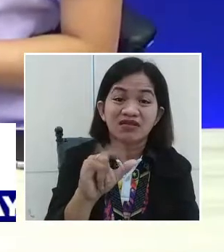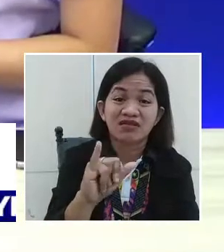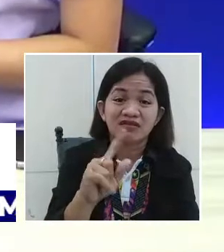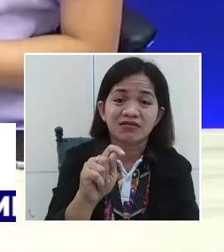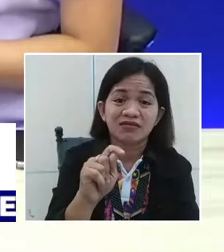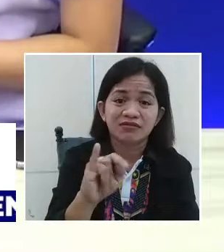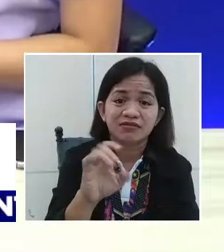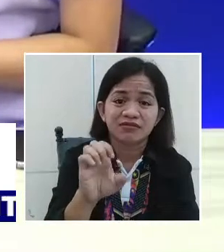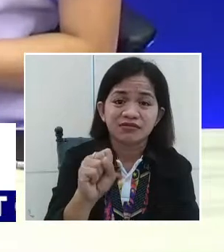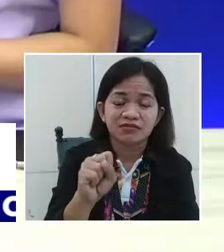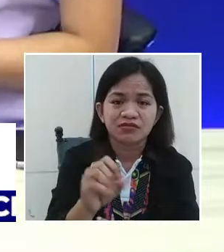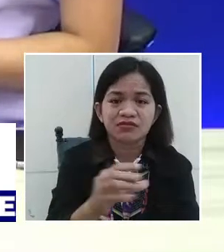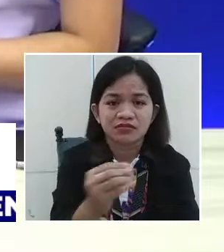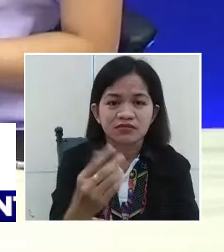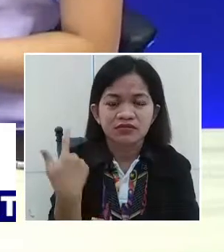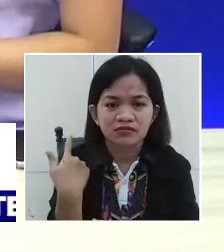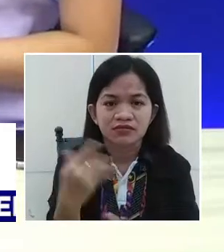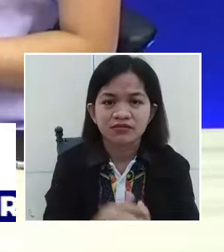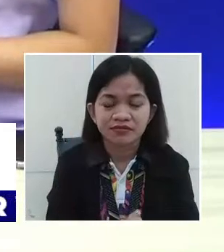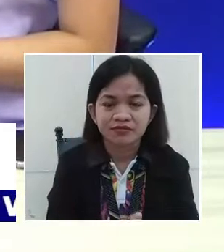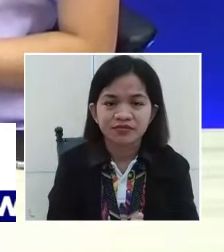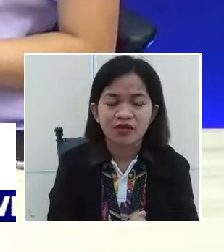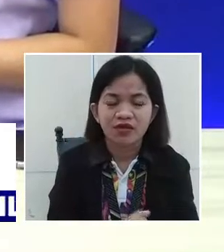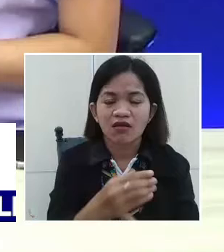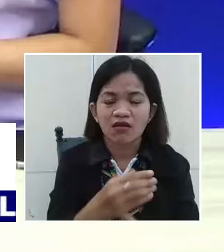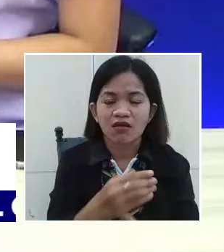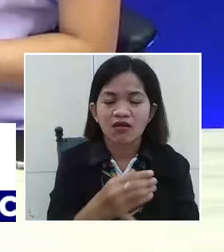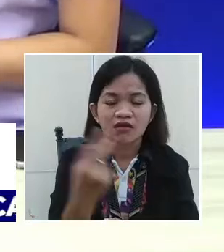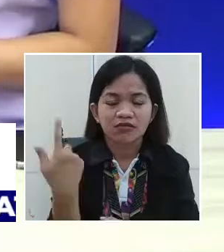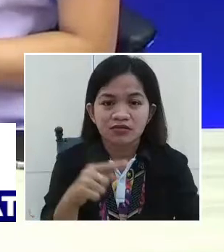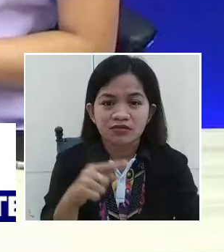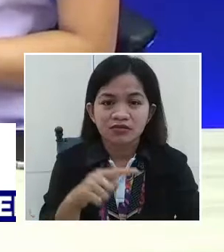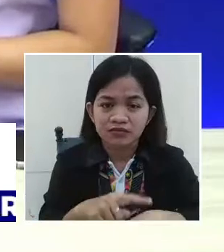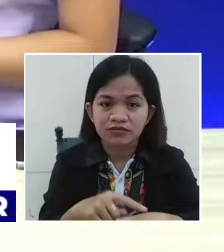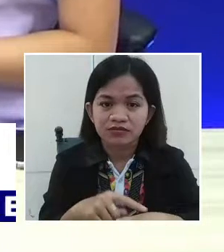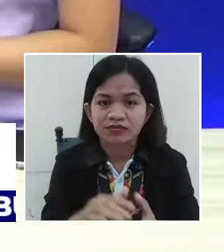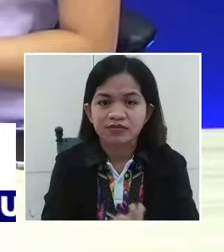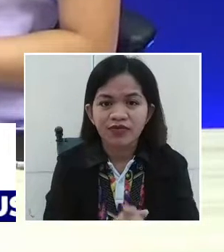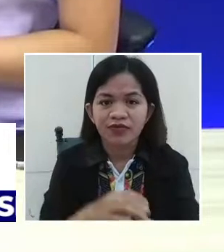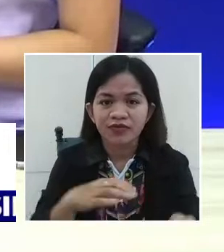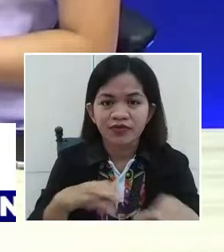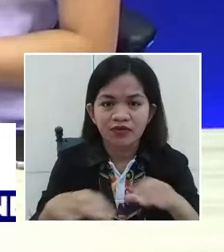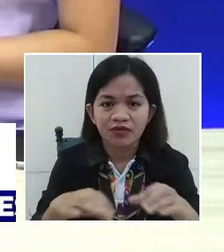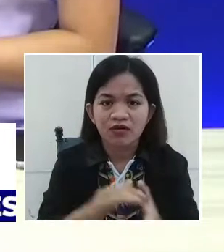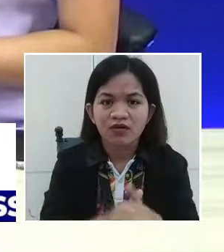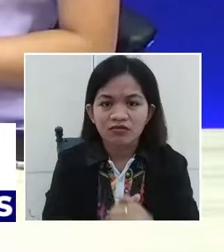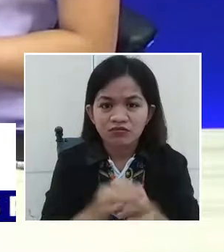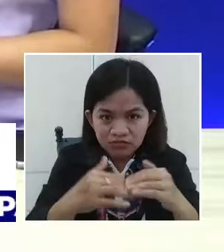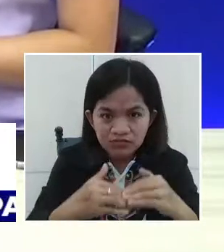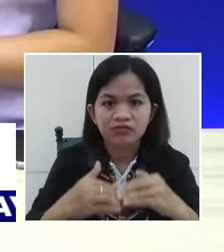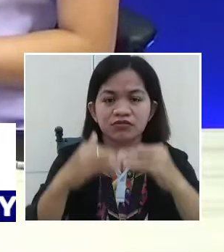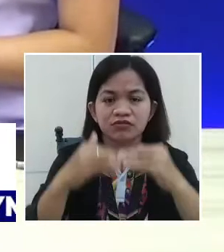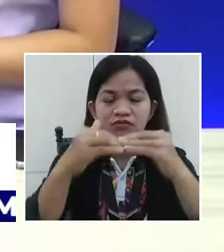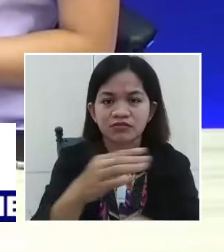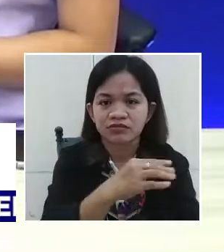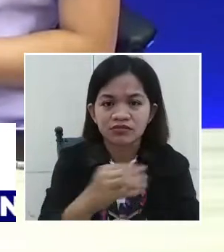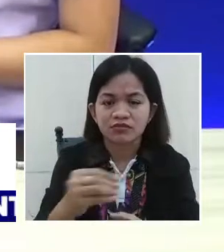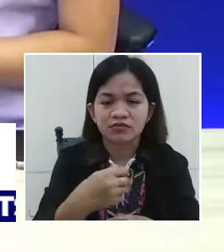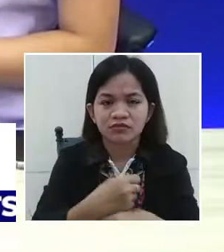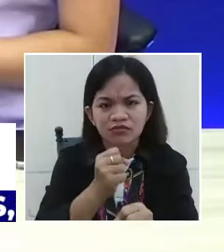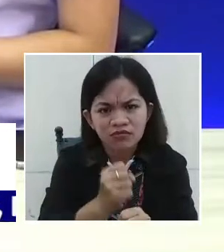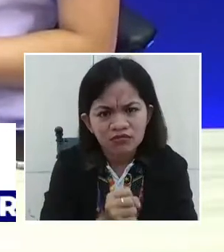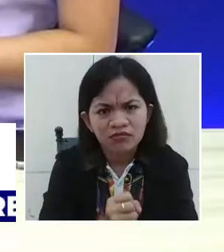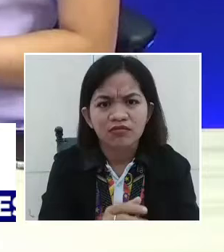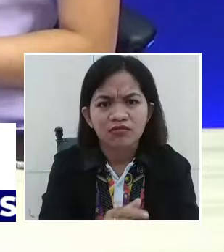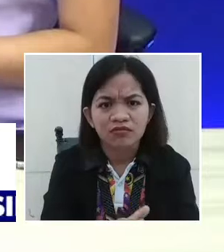10,070, ito ay, ang title actually is, this is an act establishing an institutional mechanism to ensure the implementation